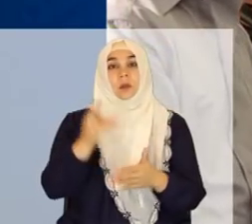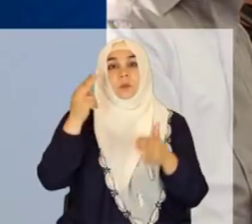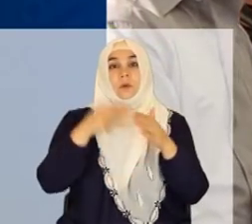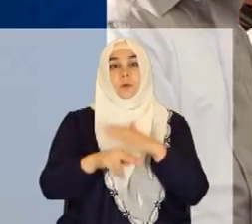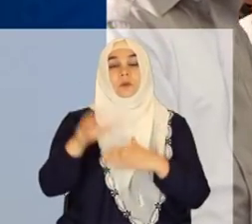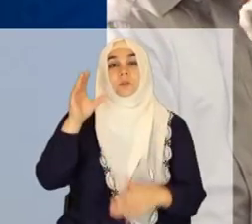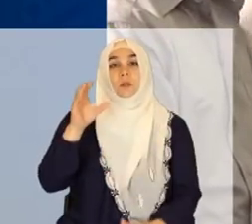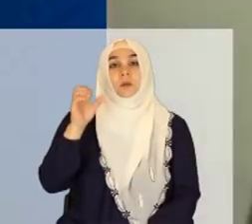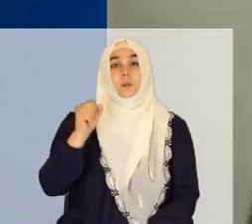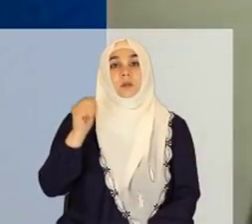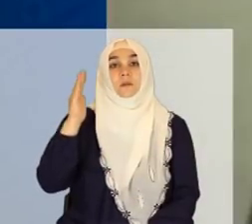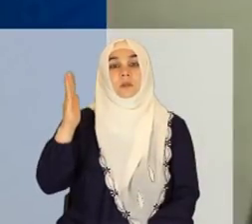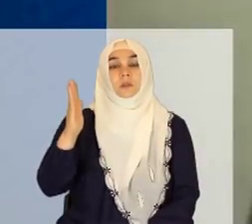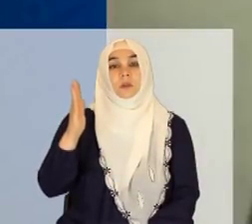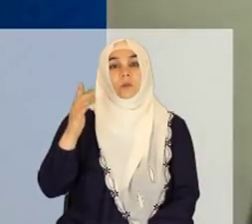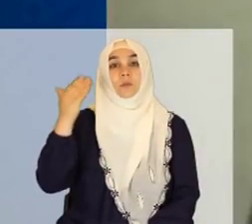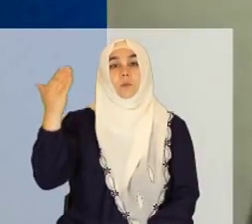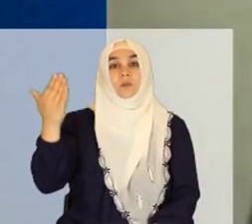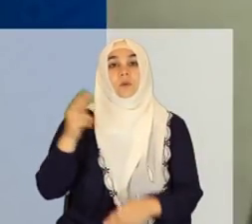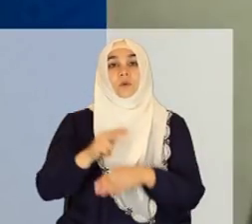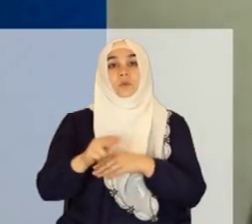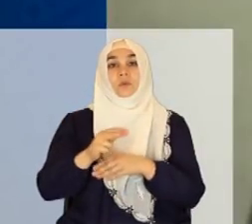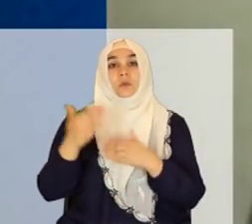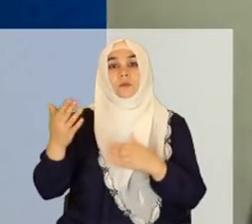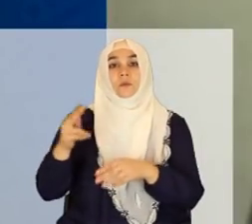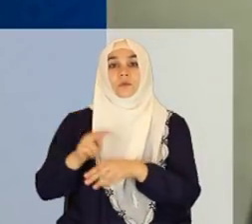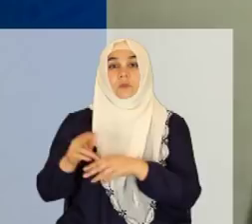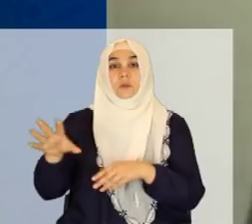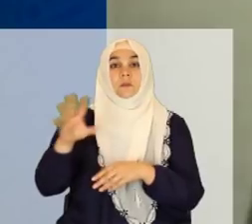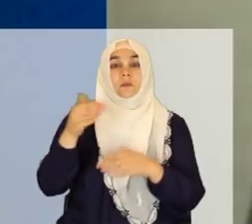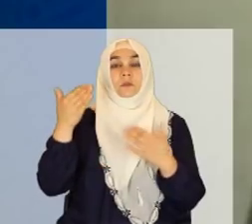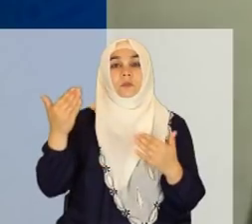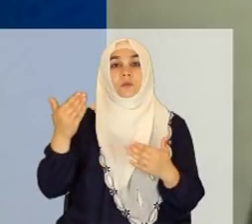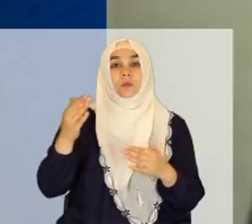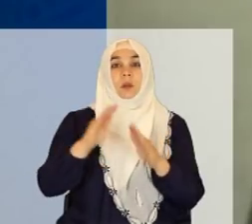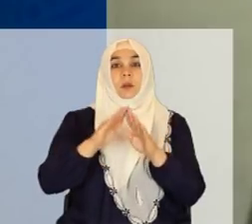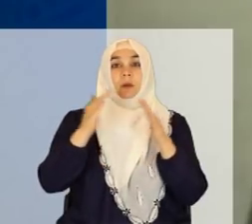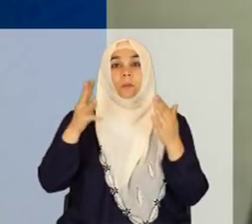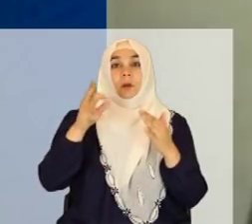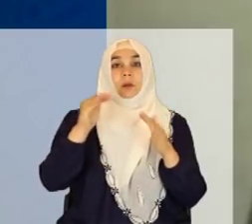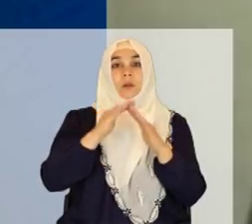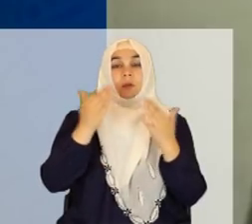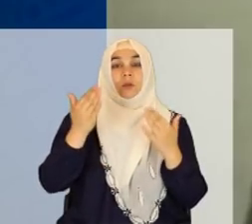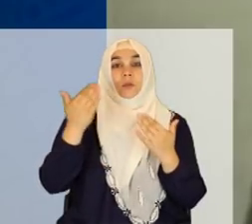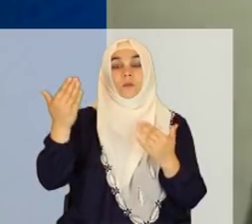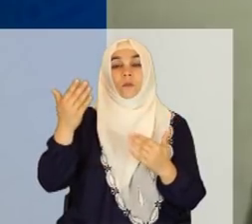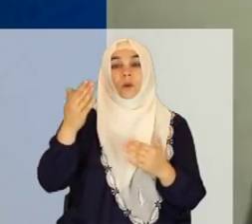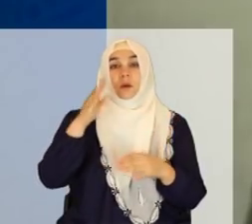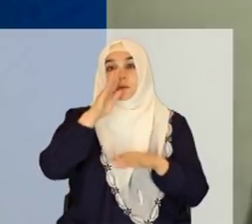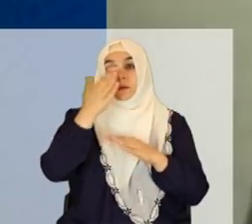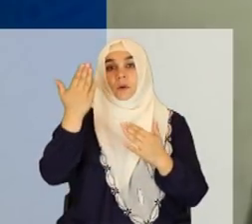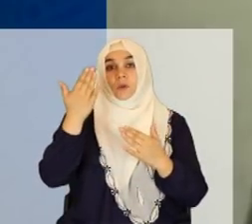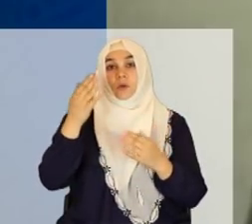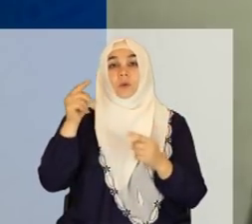Payg'ambarimiz alayhisolatu vassalom boshchiliklaridagi sahobai kiromlar Makka-i Mukarramadagi mushriklarni